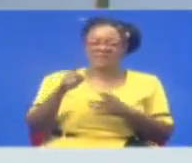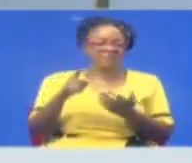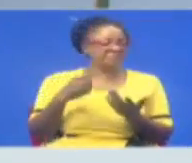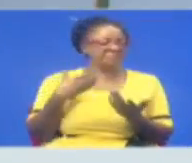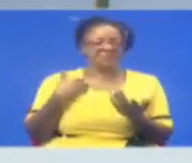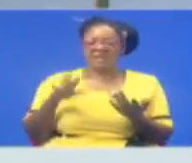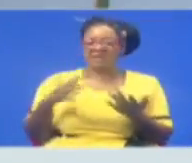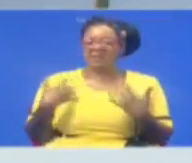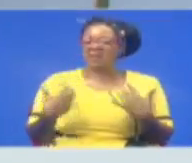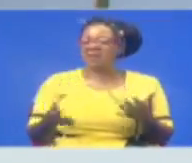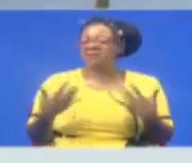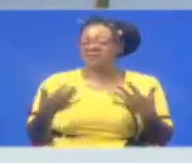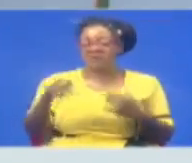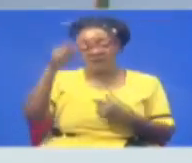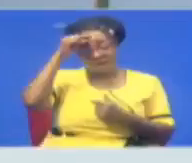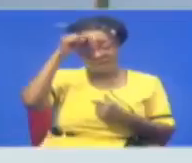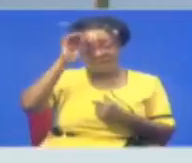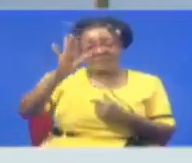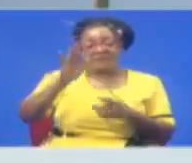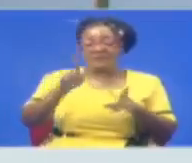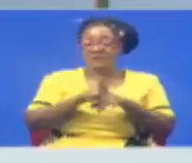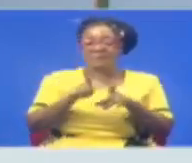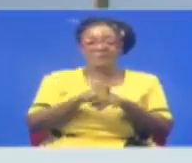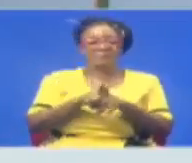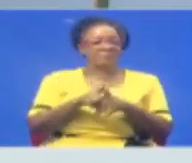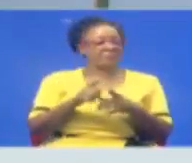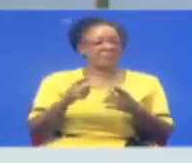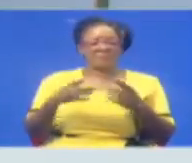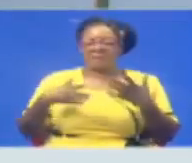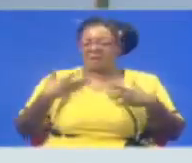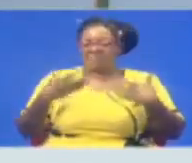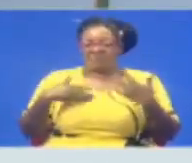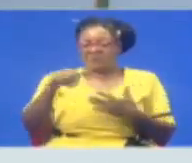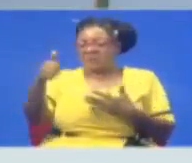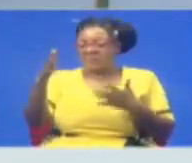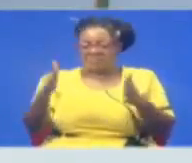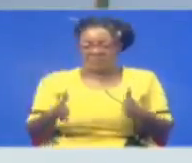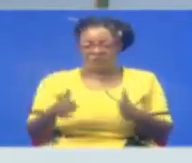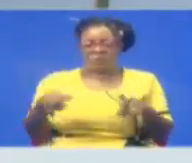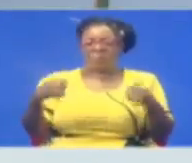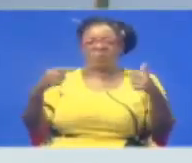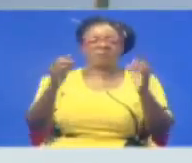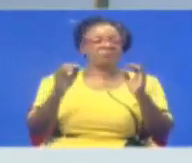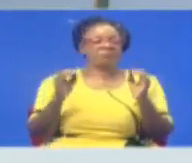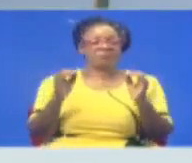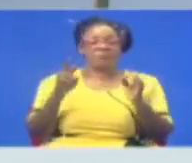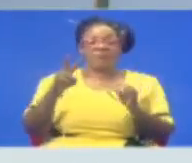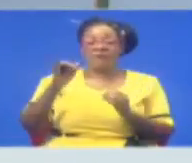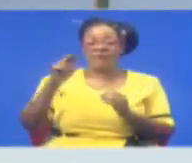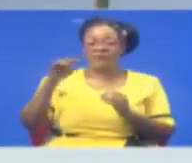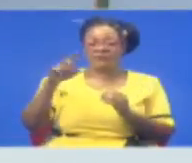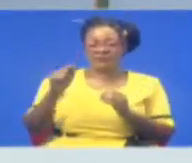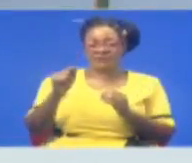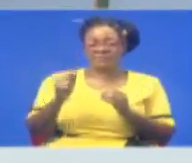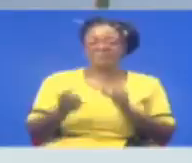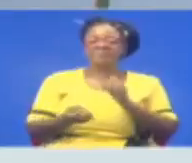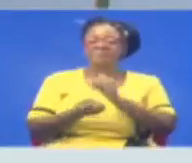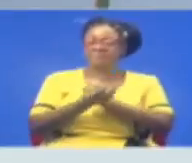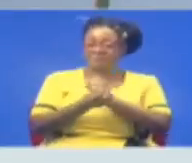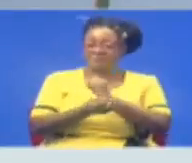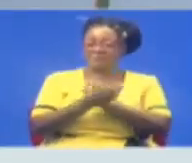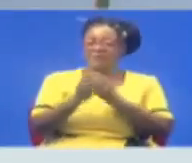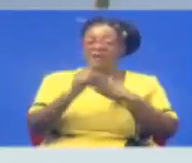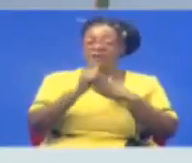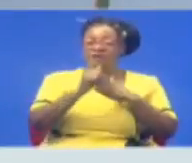serikali yake, lakini pia hakufurahia ukosoaji kutoka kwa yeyote. Vincent Odbor anaangazia hulka na silka ya kiongozi